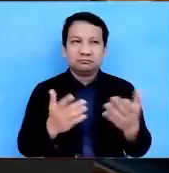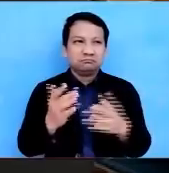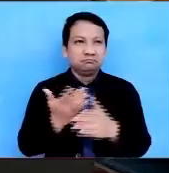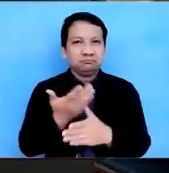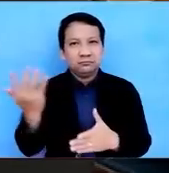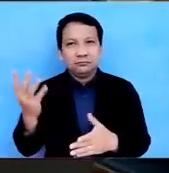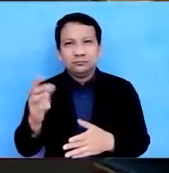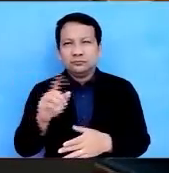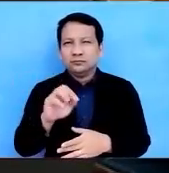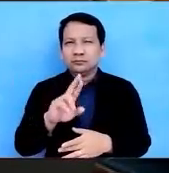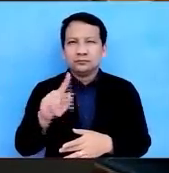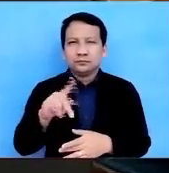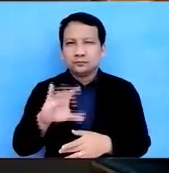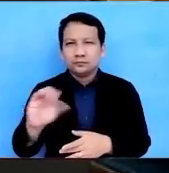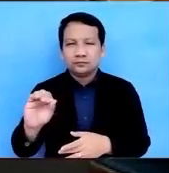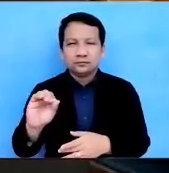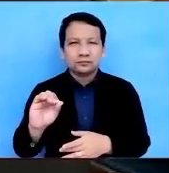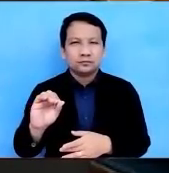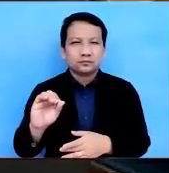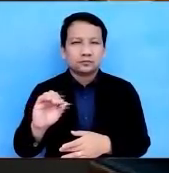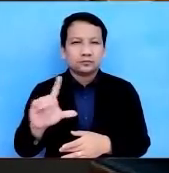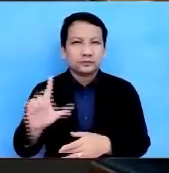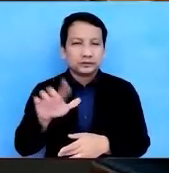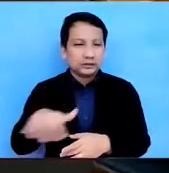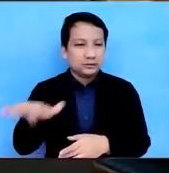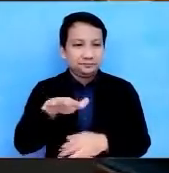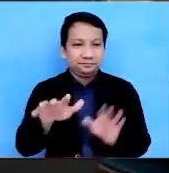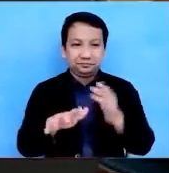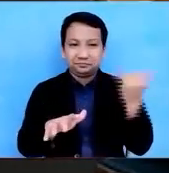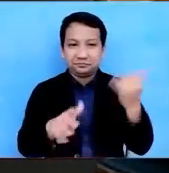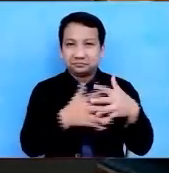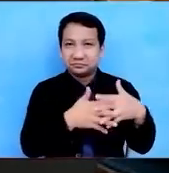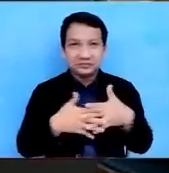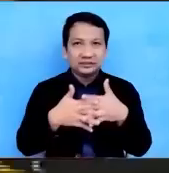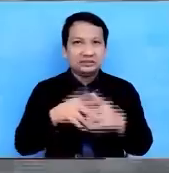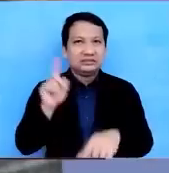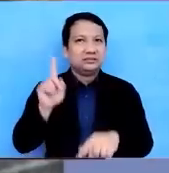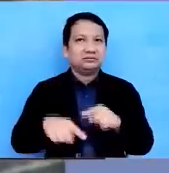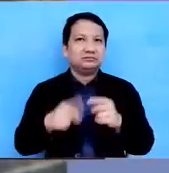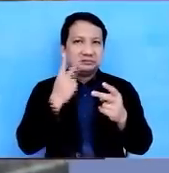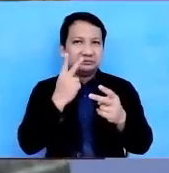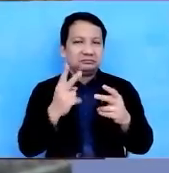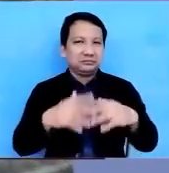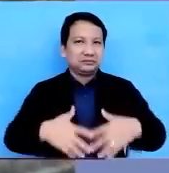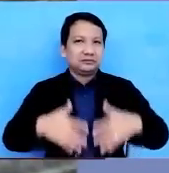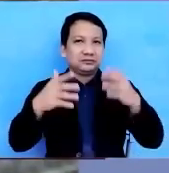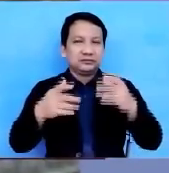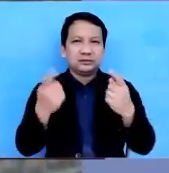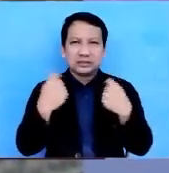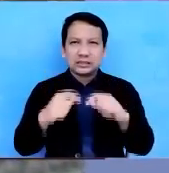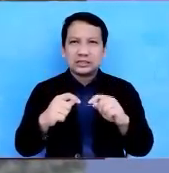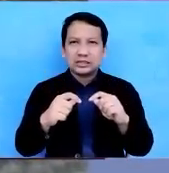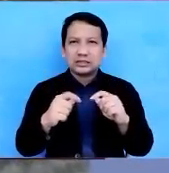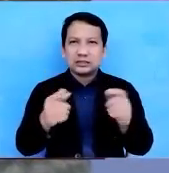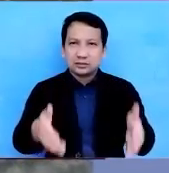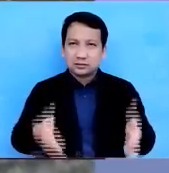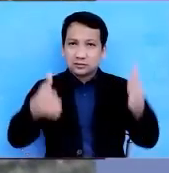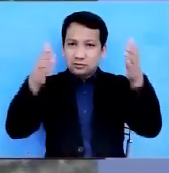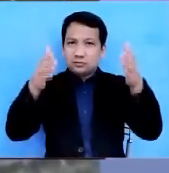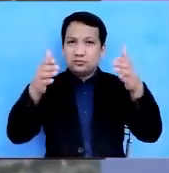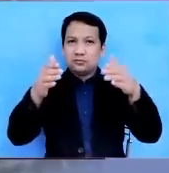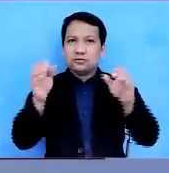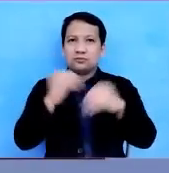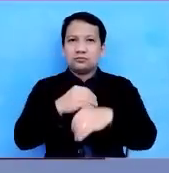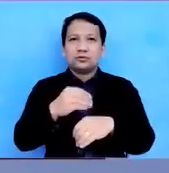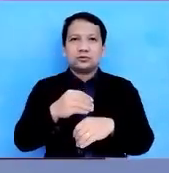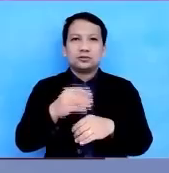tropical flora, no, na hindi mo makikita sa mga American buildings. Nasubok ang tatag ng post office building noong World War